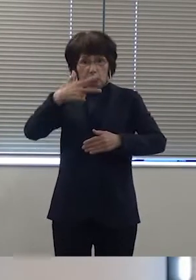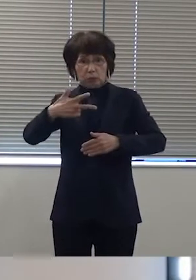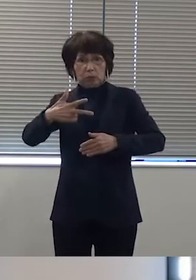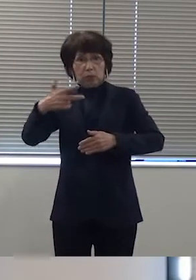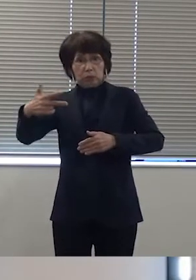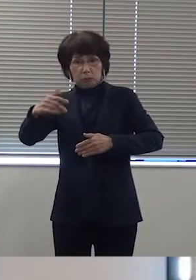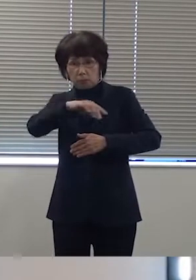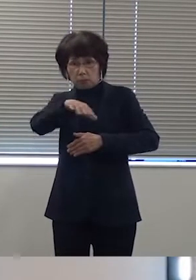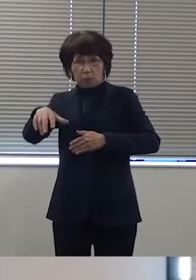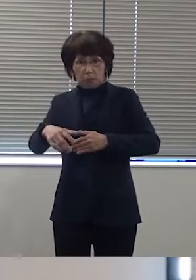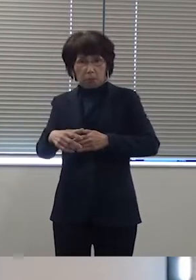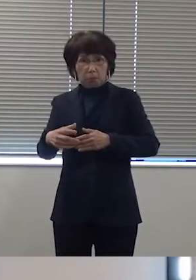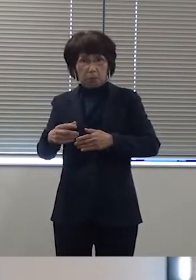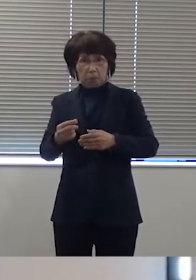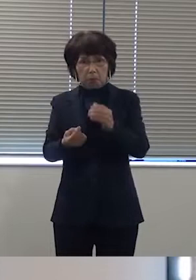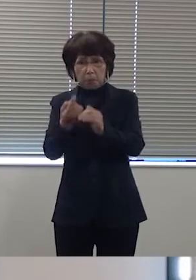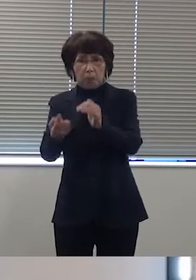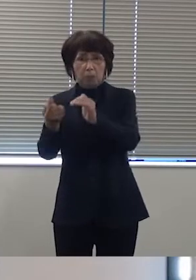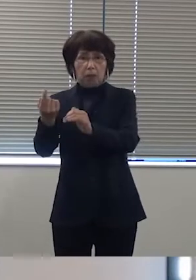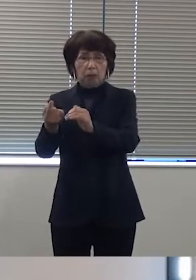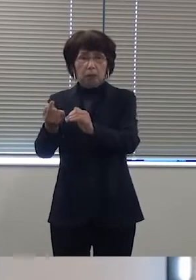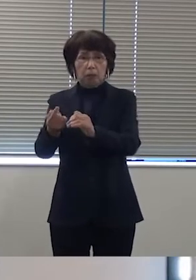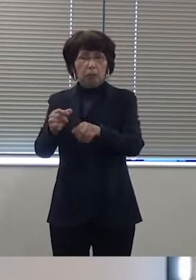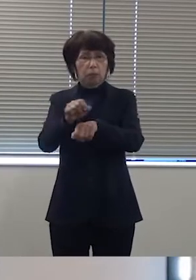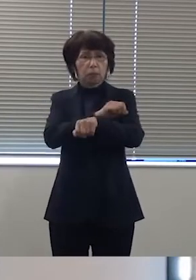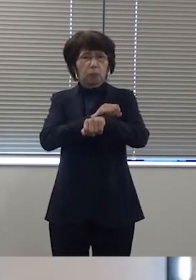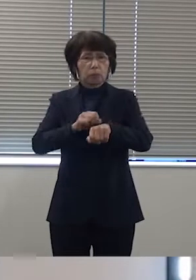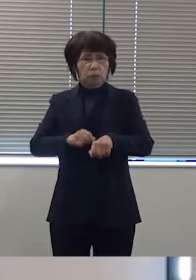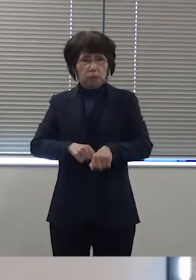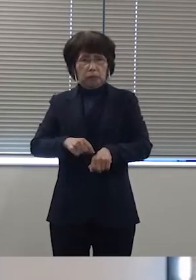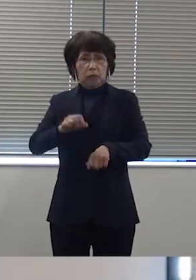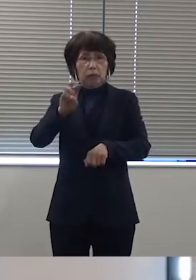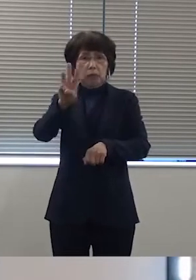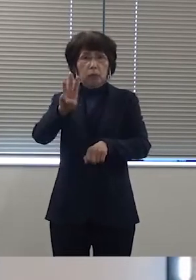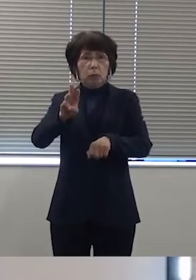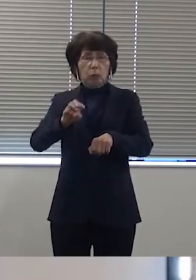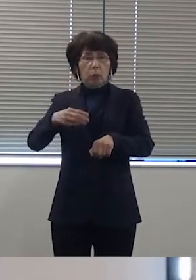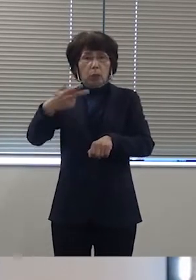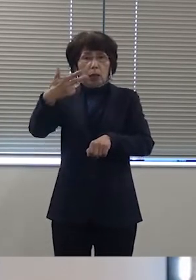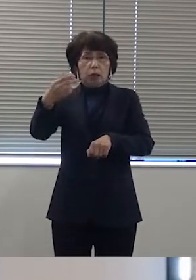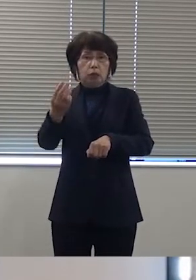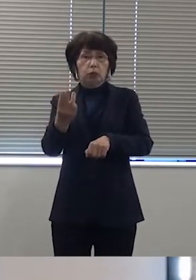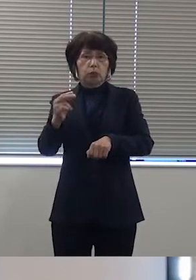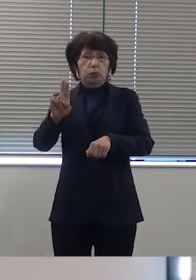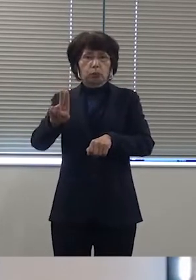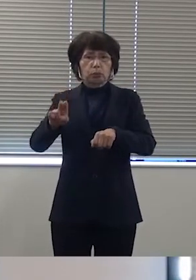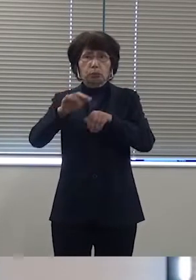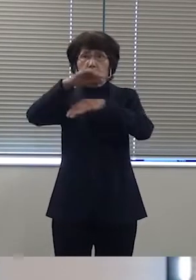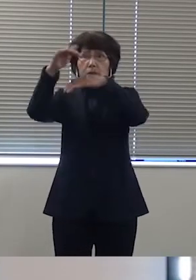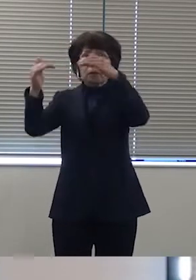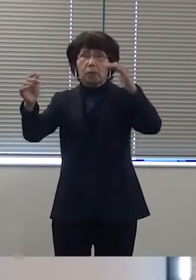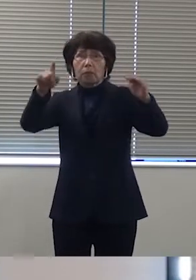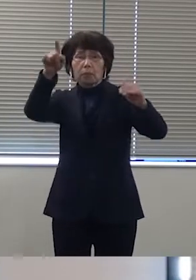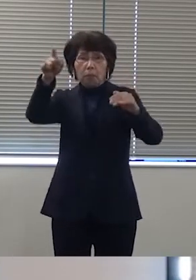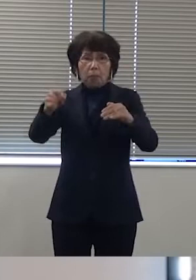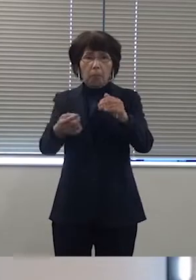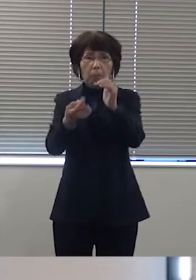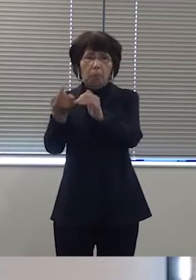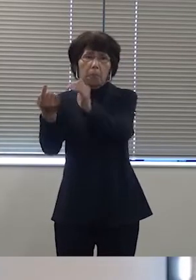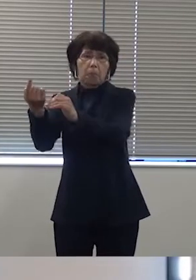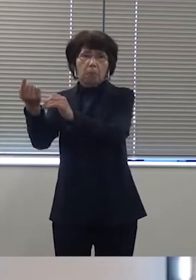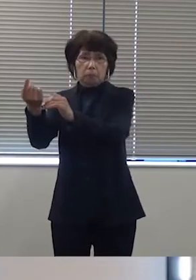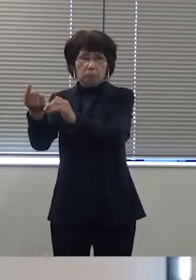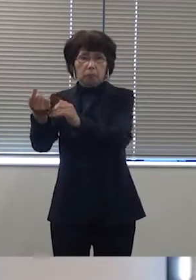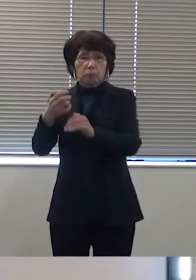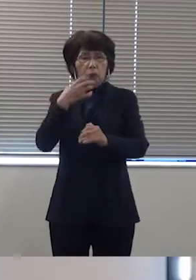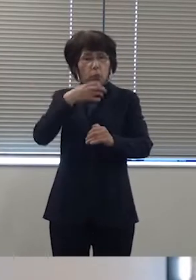和集団にも出ているということで、市内の牛追いとかも、降りてくるようになりましたので、鳥獣被害の